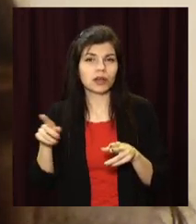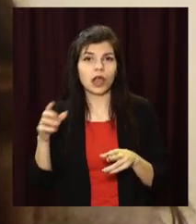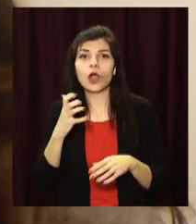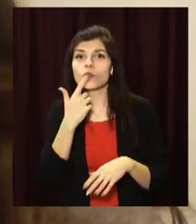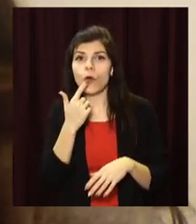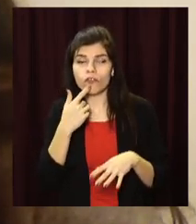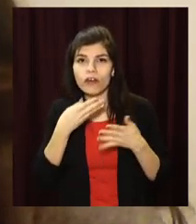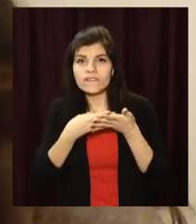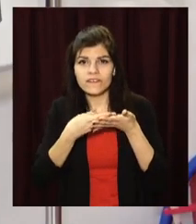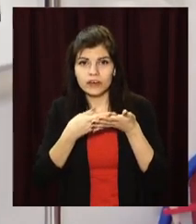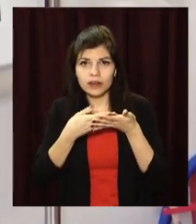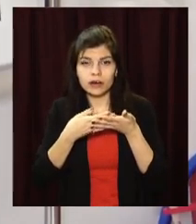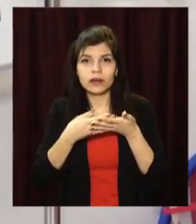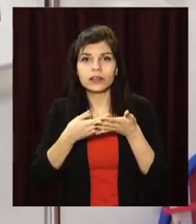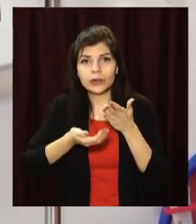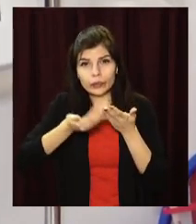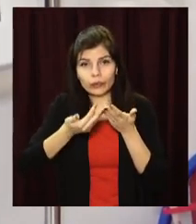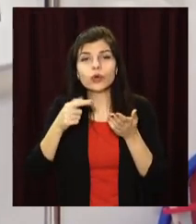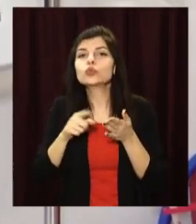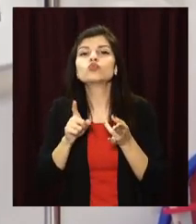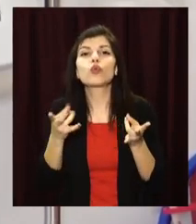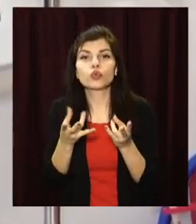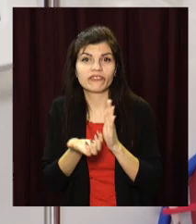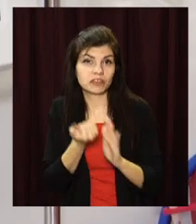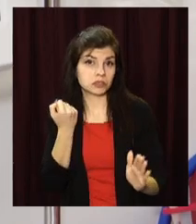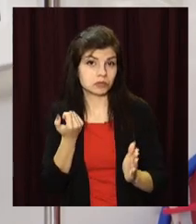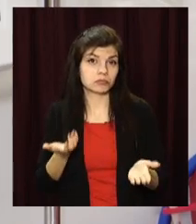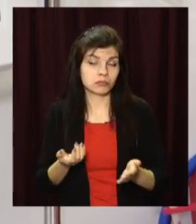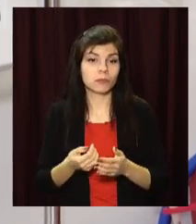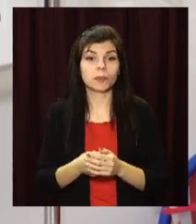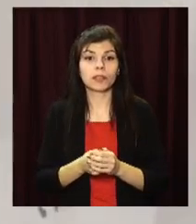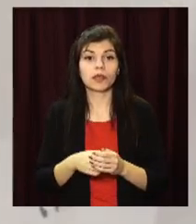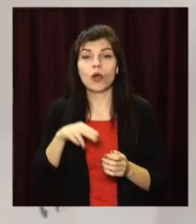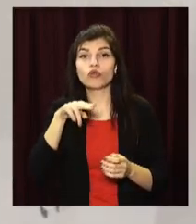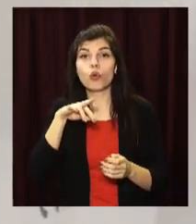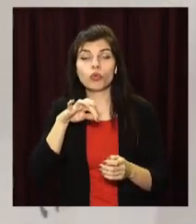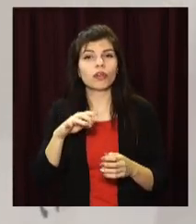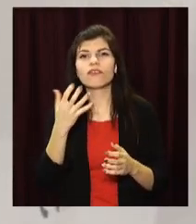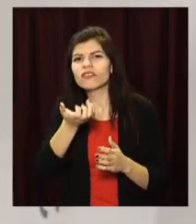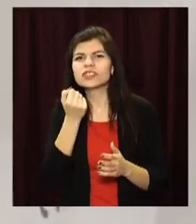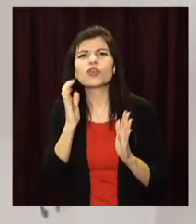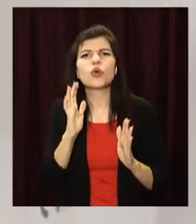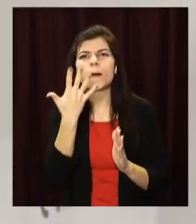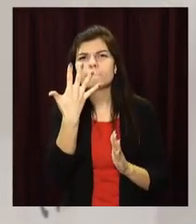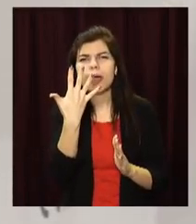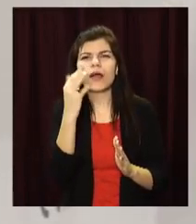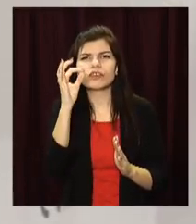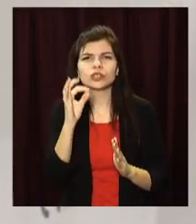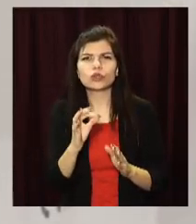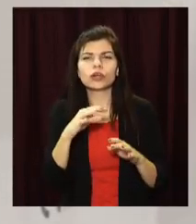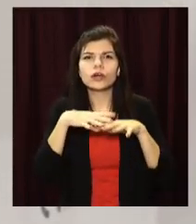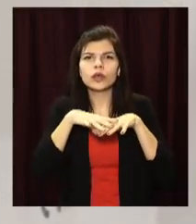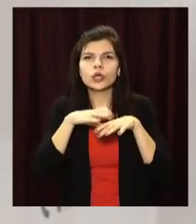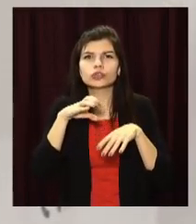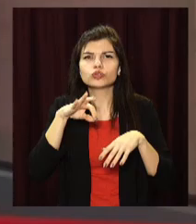стовбурові гемопоетичні клітини. Під час процедури у донора забирають не більше 5% стовбурових клітин. У благодійника вони відновлюються